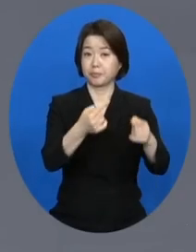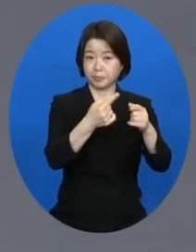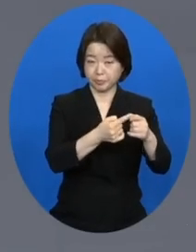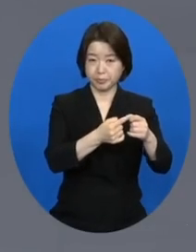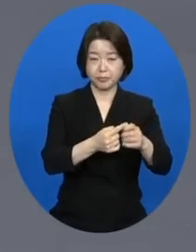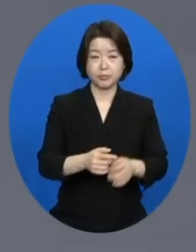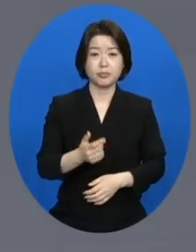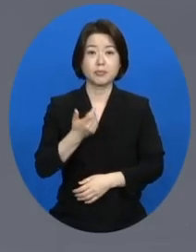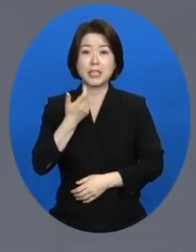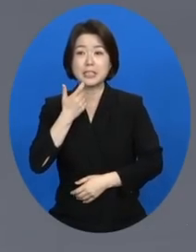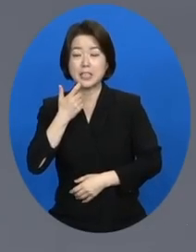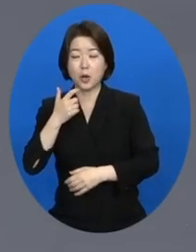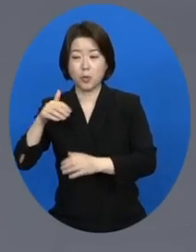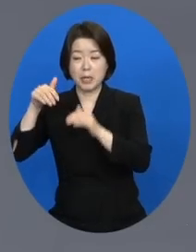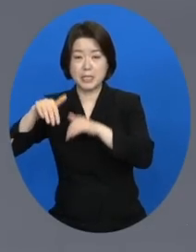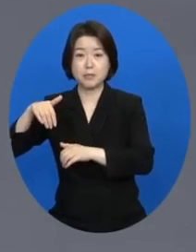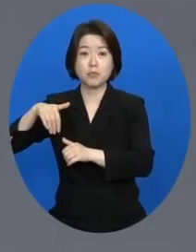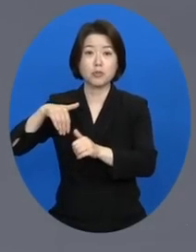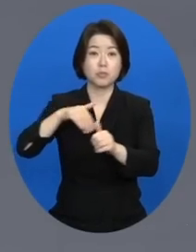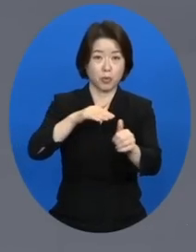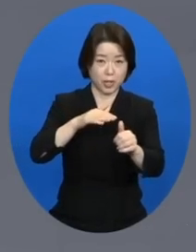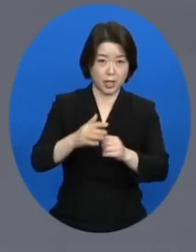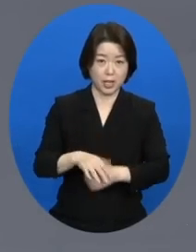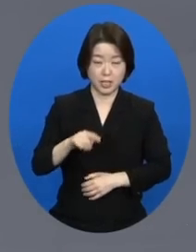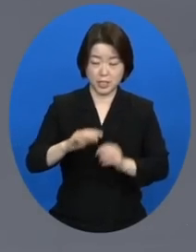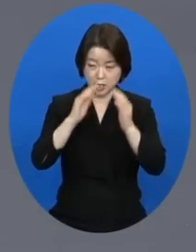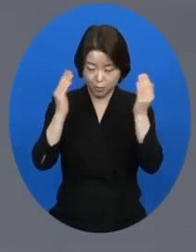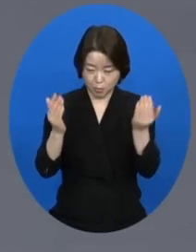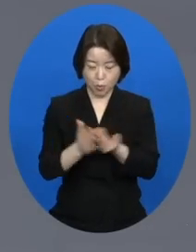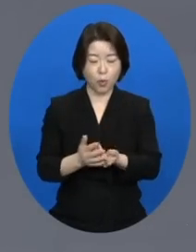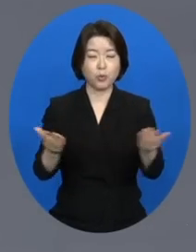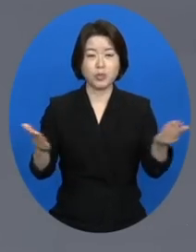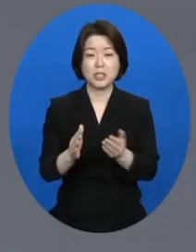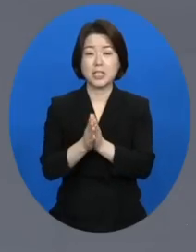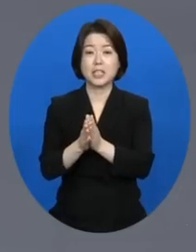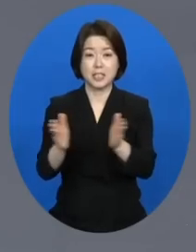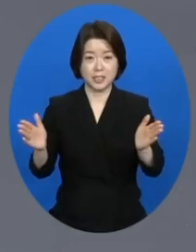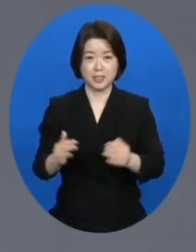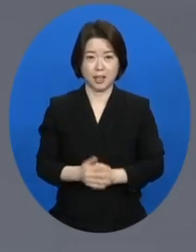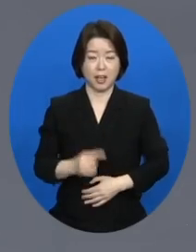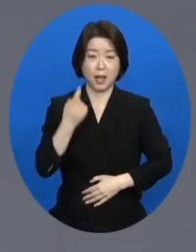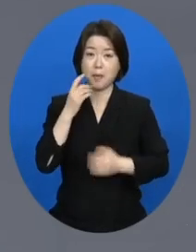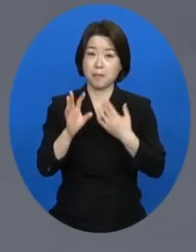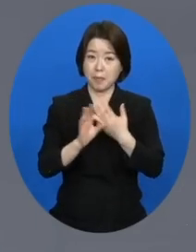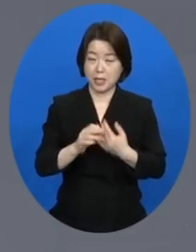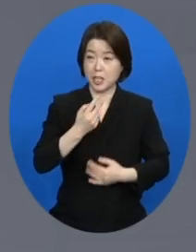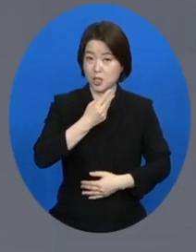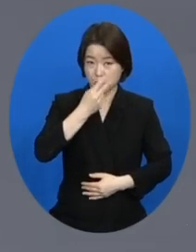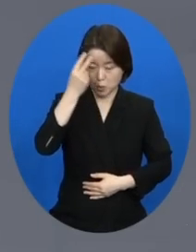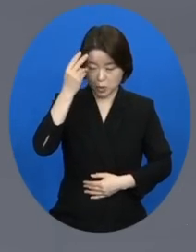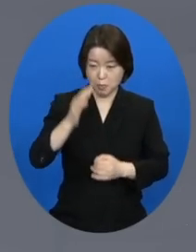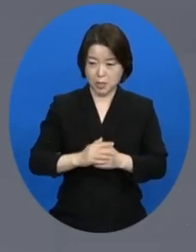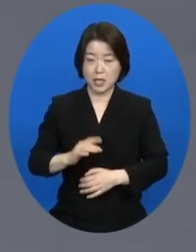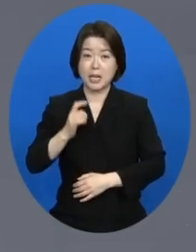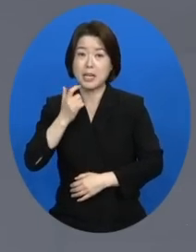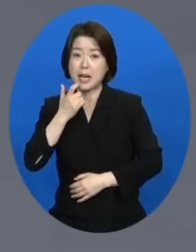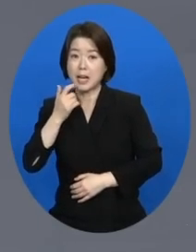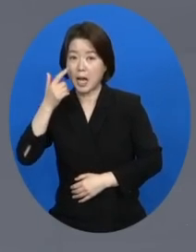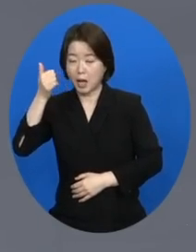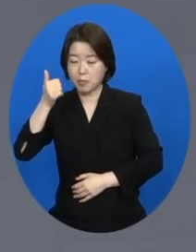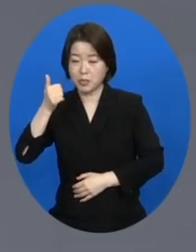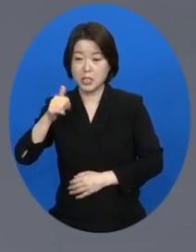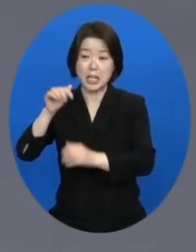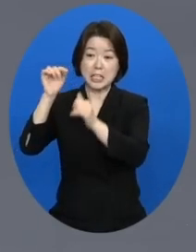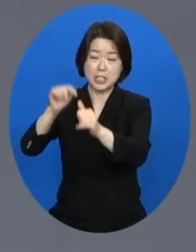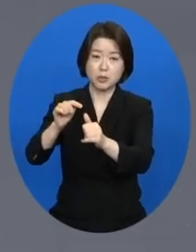야곱의 심부름입니다. 이 모든 일의 시작이에요. 만약 요셉이 아버지 야곱의 심부름에 응하지 않았다면,